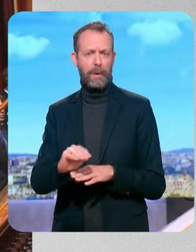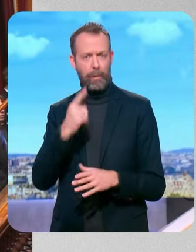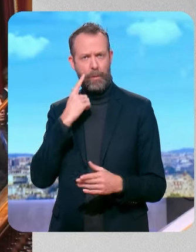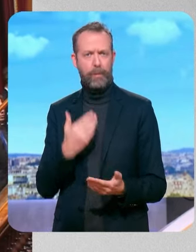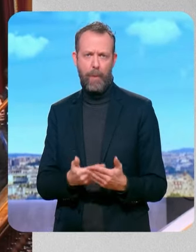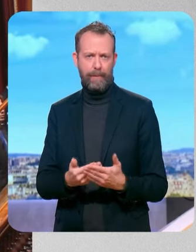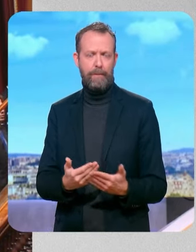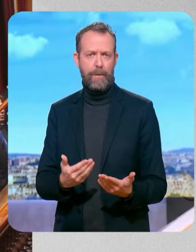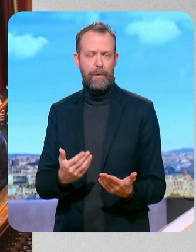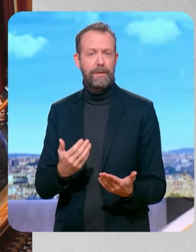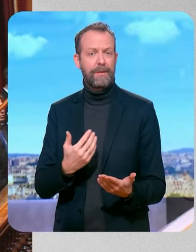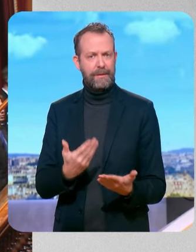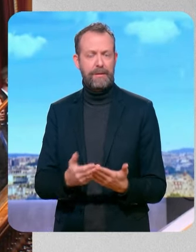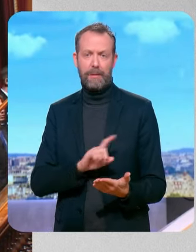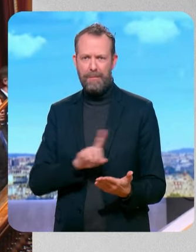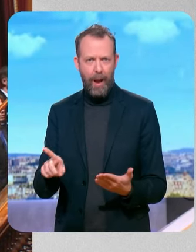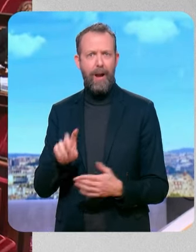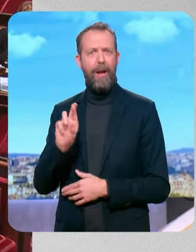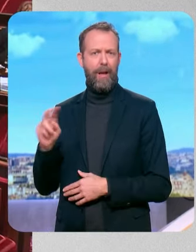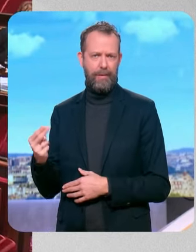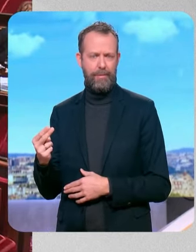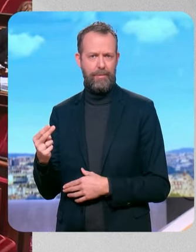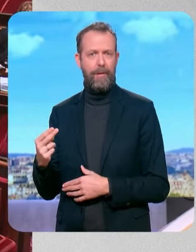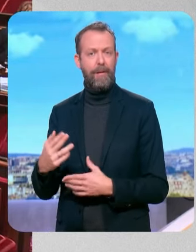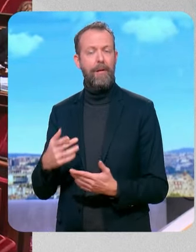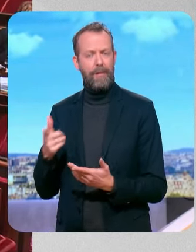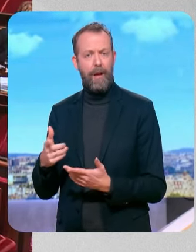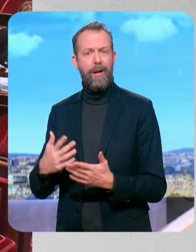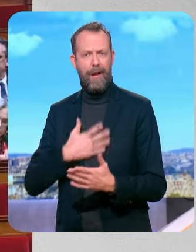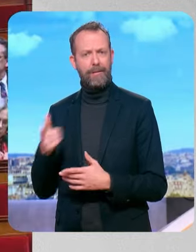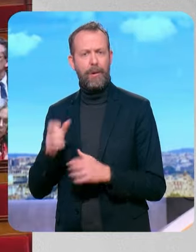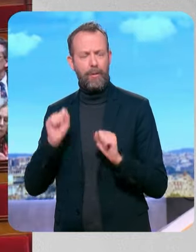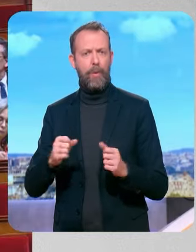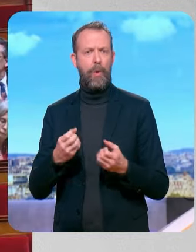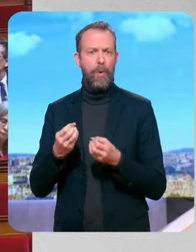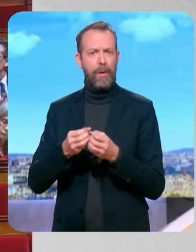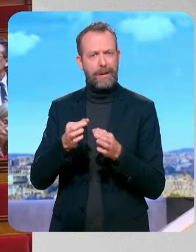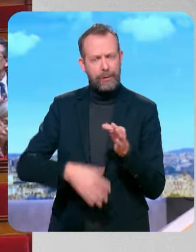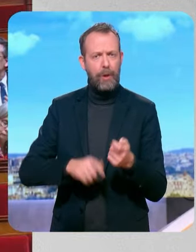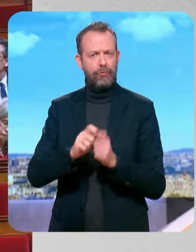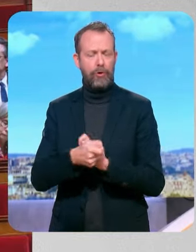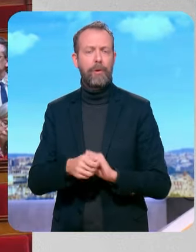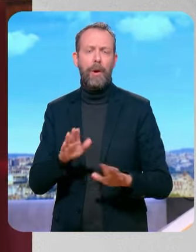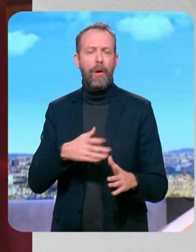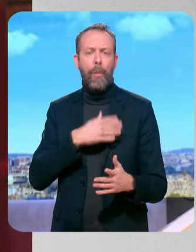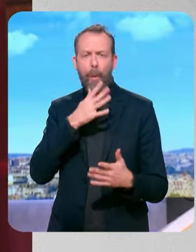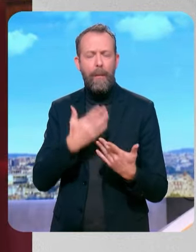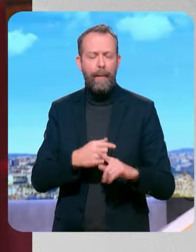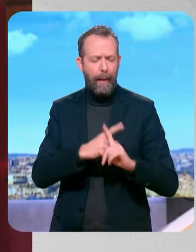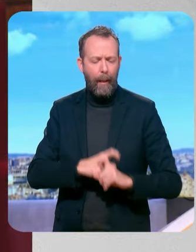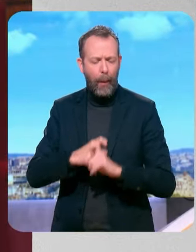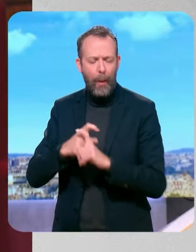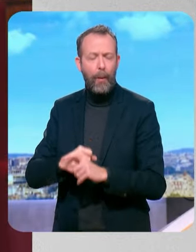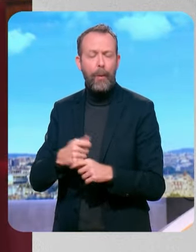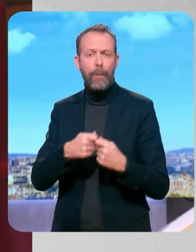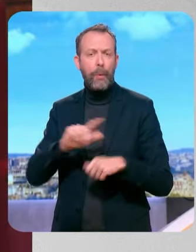que ça n'est pas le Rassemblement national qui avait la clé de ce vote. Sauf que si le Rassemblement national, on va pas faire des calculs pendant